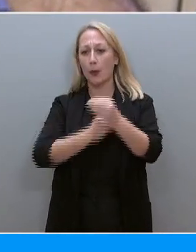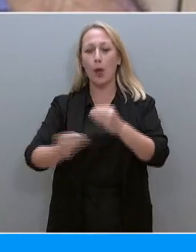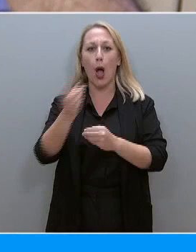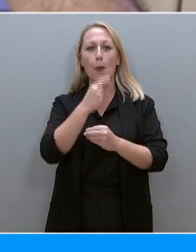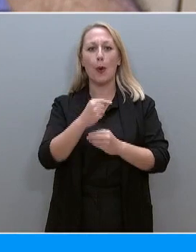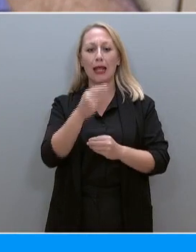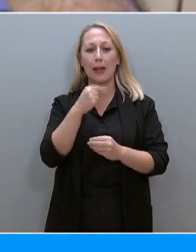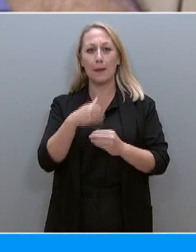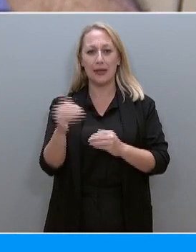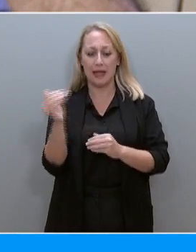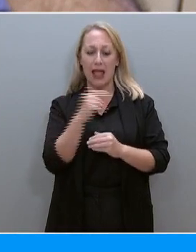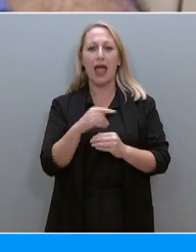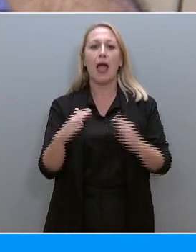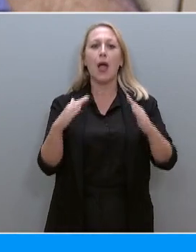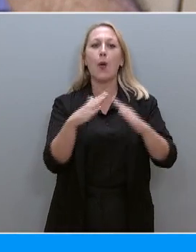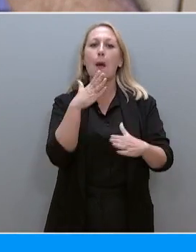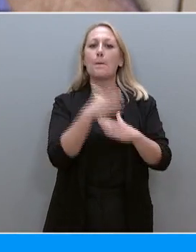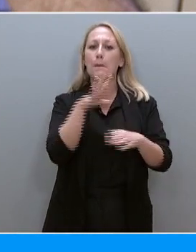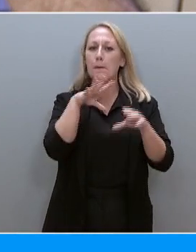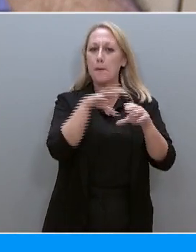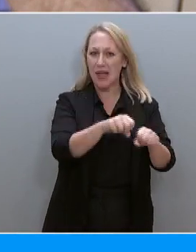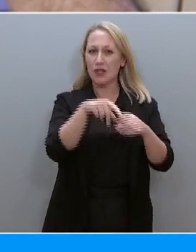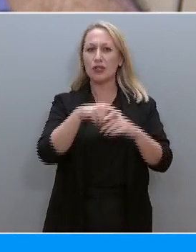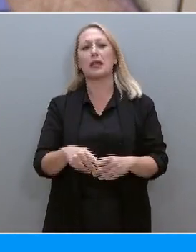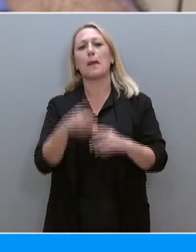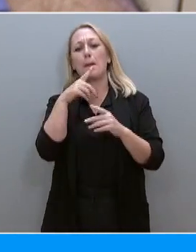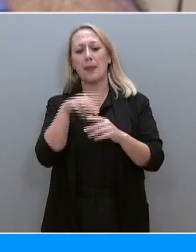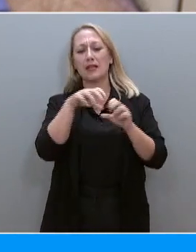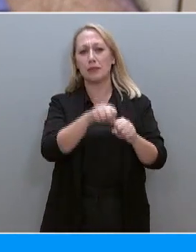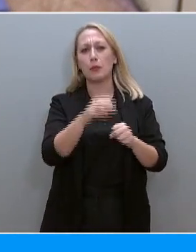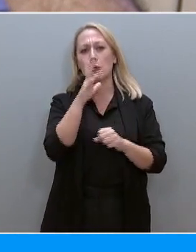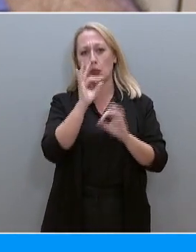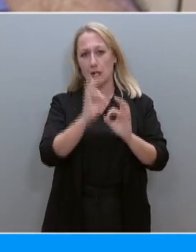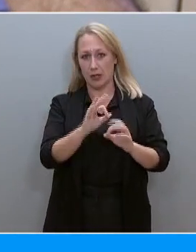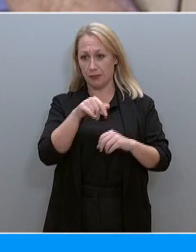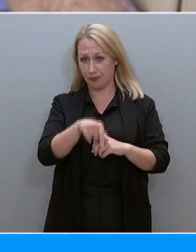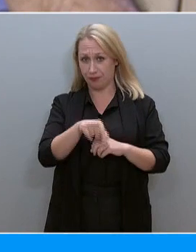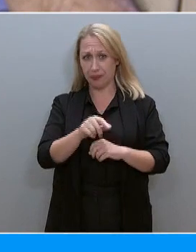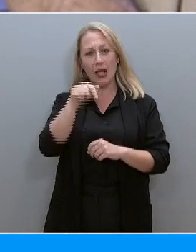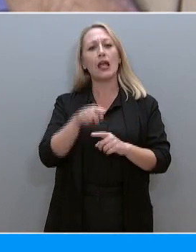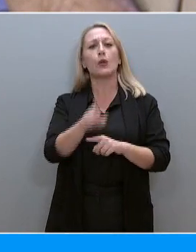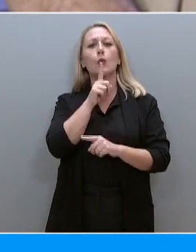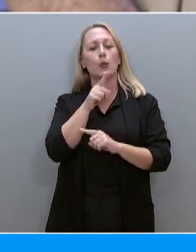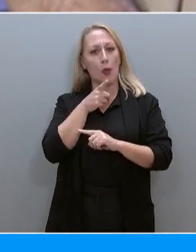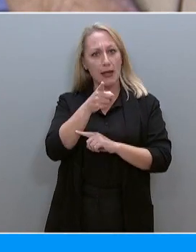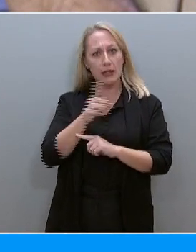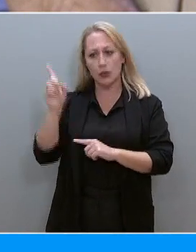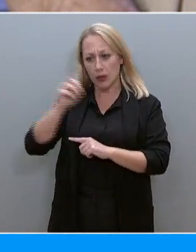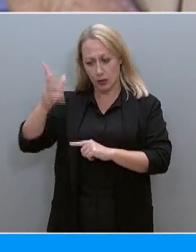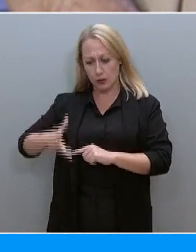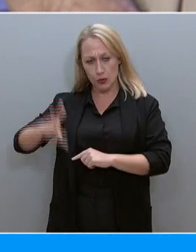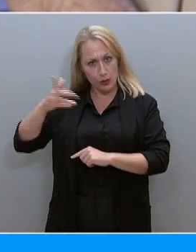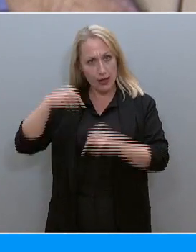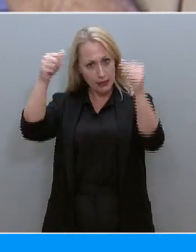βραχυρόνιας μίσθωσης. Βρέθηκε το θέμα αυτό στο επίκεντρο των εξαγγελιών τόσο το δικό σας όσο και του κυρίου